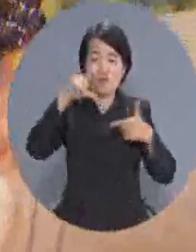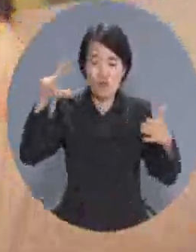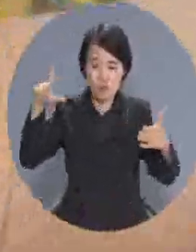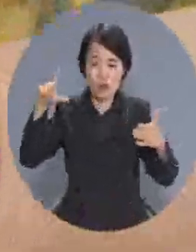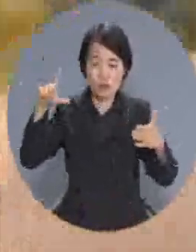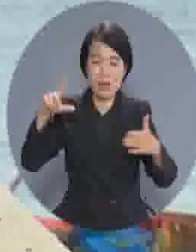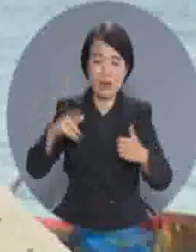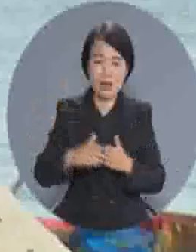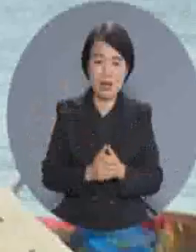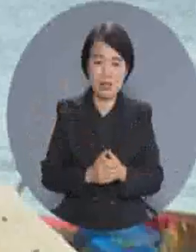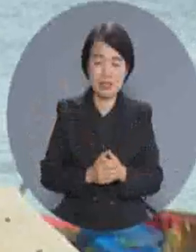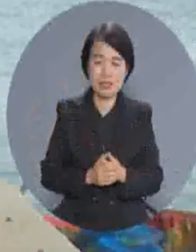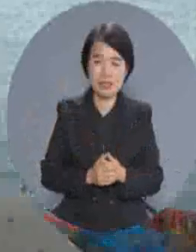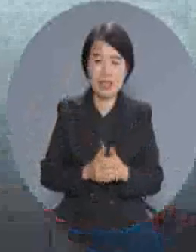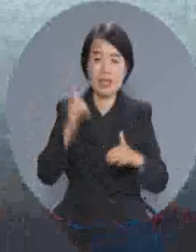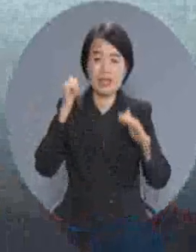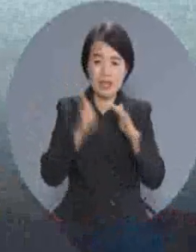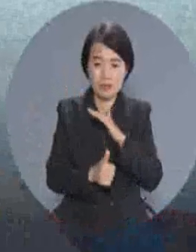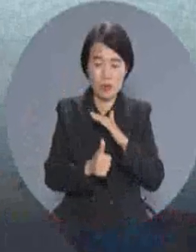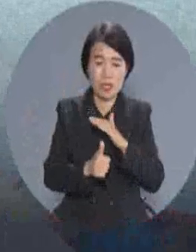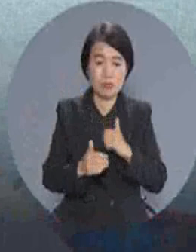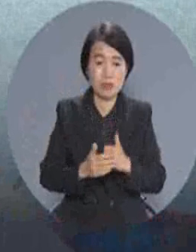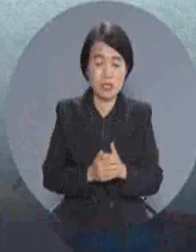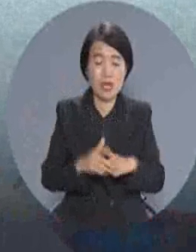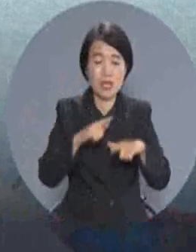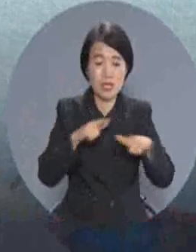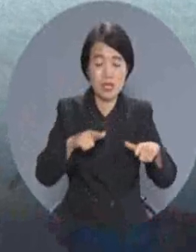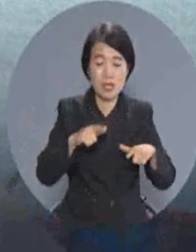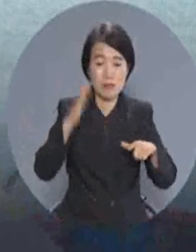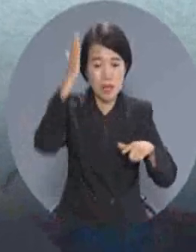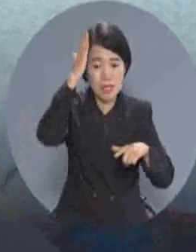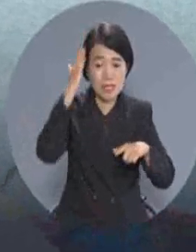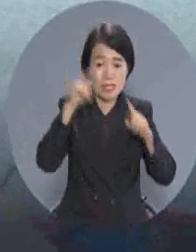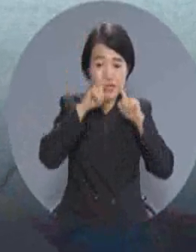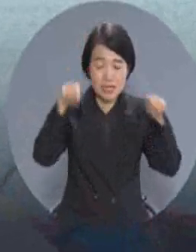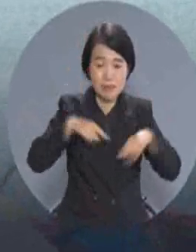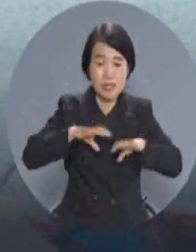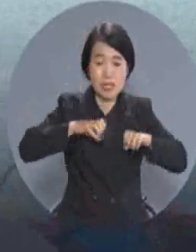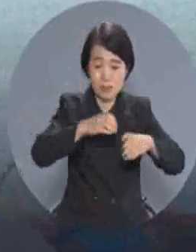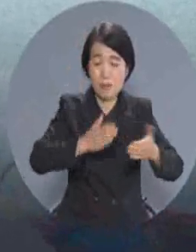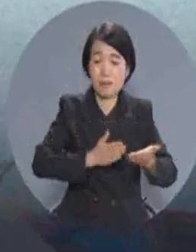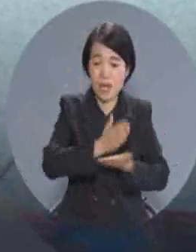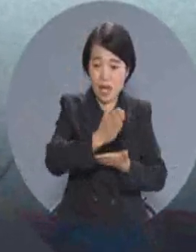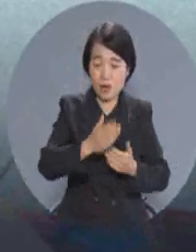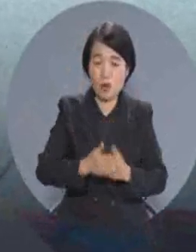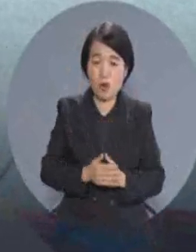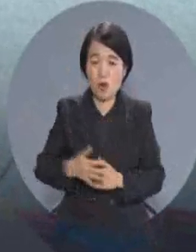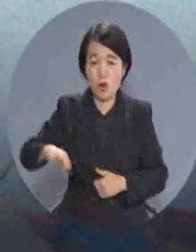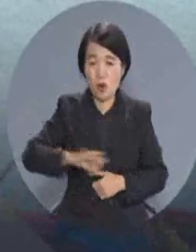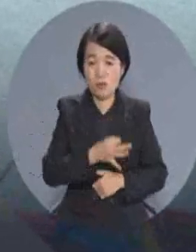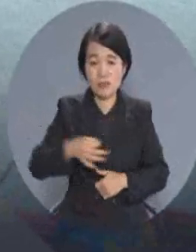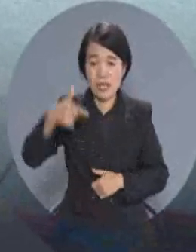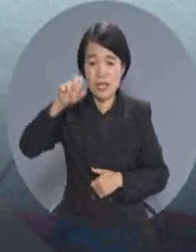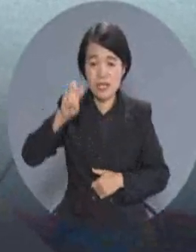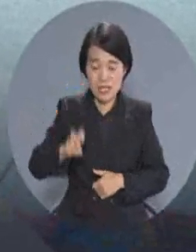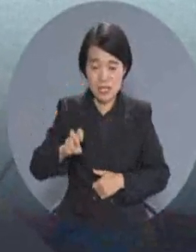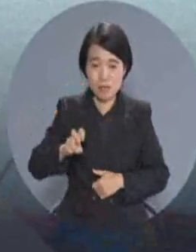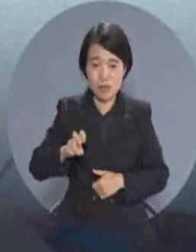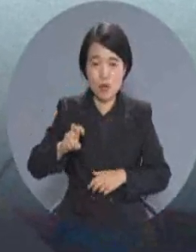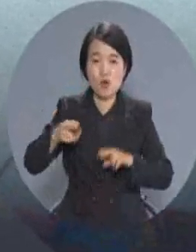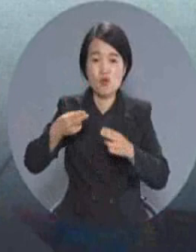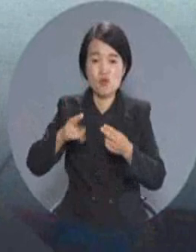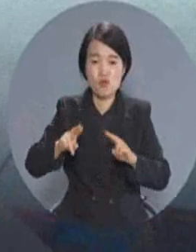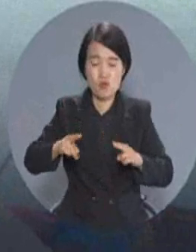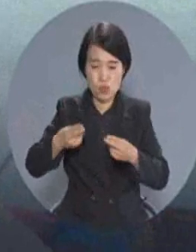김입니다. 일반 김은 이제 김밥용 김이 주 원료고 곱창김은